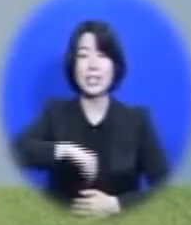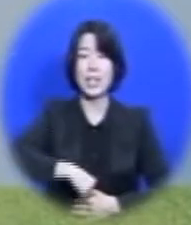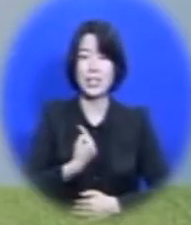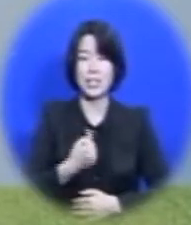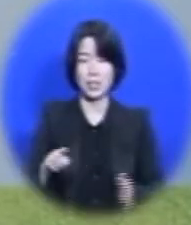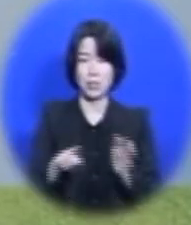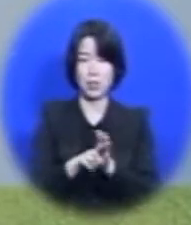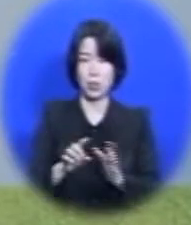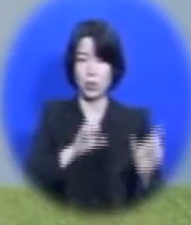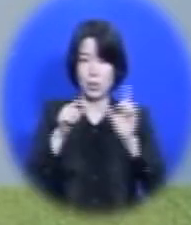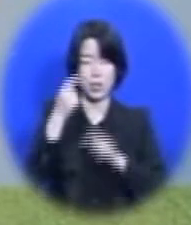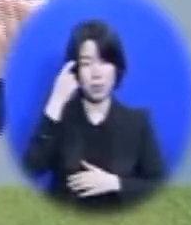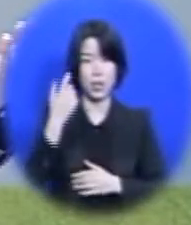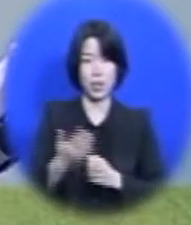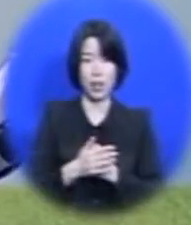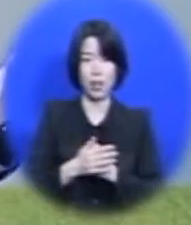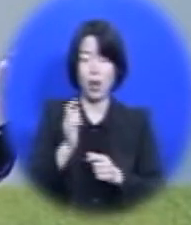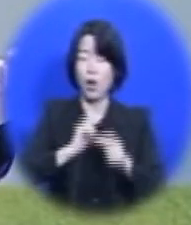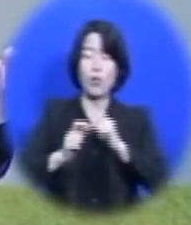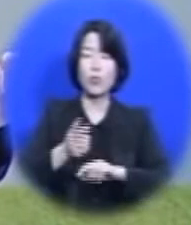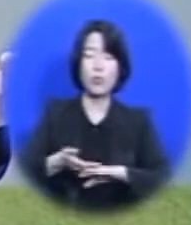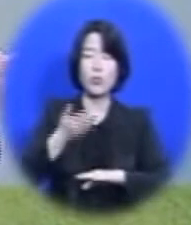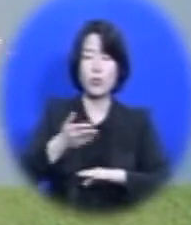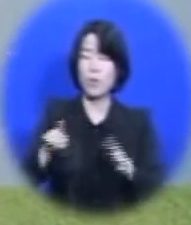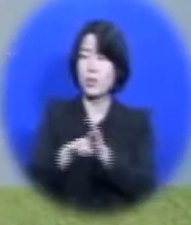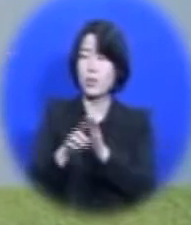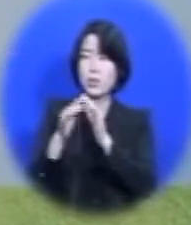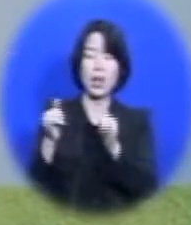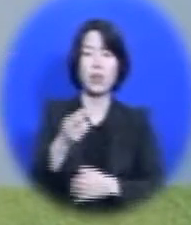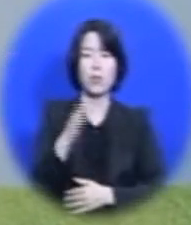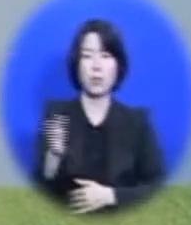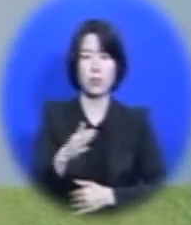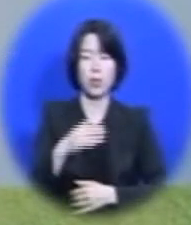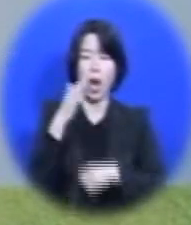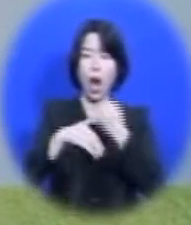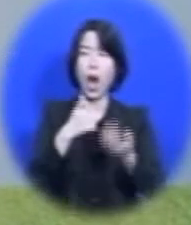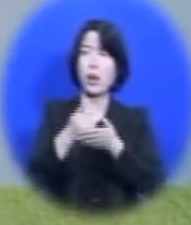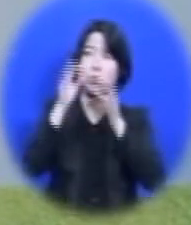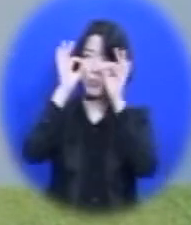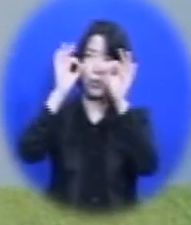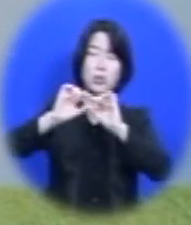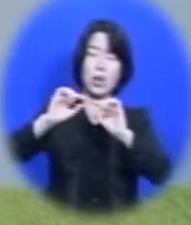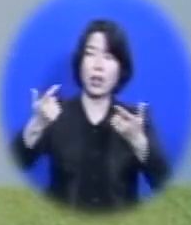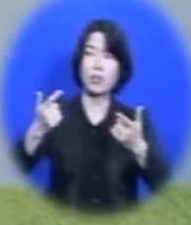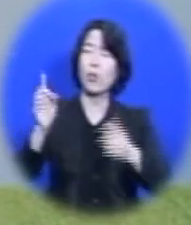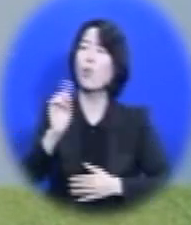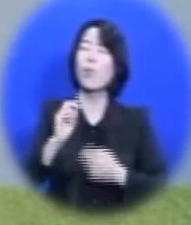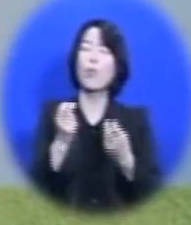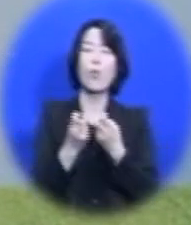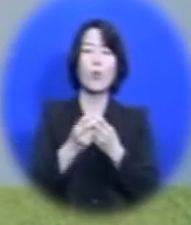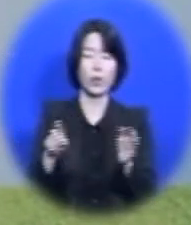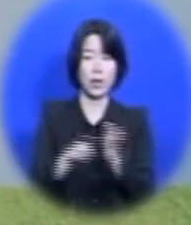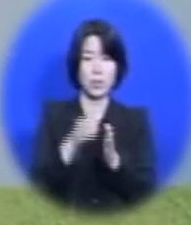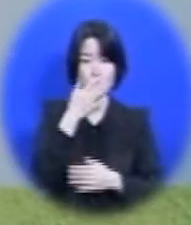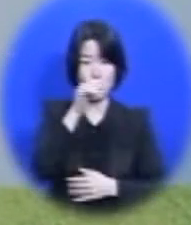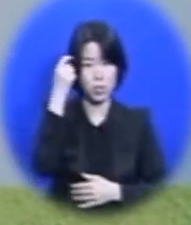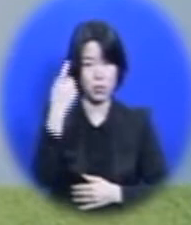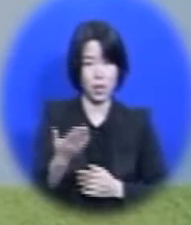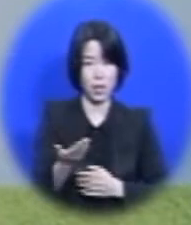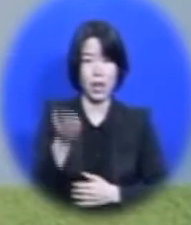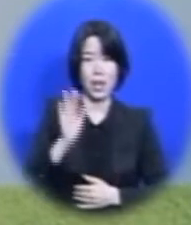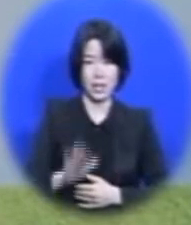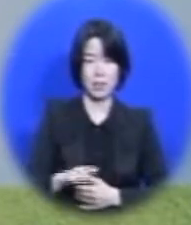삽니까? 그 이상 믿을 대상이 없으니까. 하나님은 보이지도 않는데 어떻게 믿느냐는 거예요. 그러나